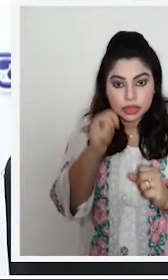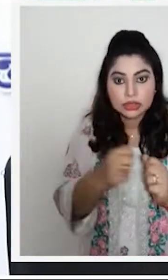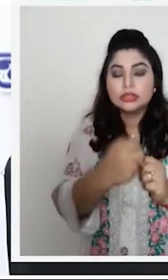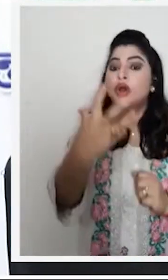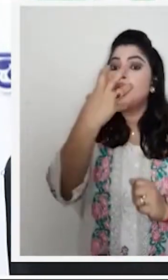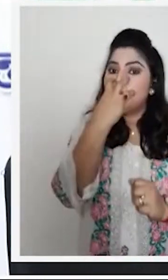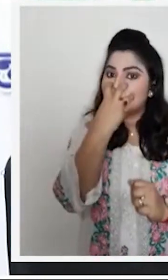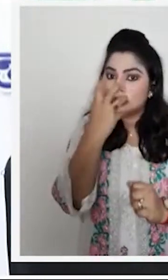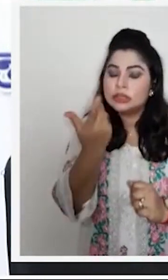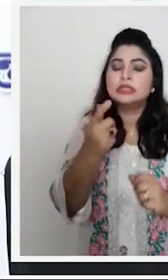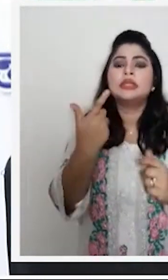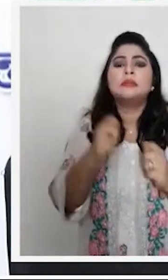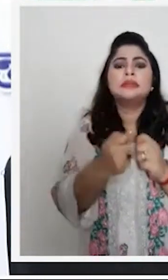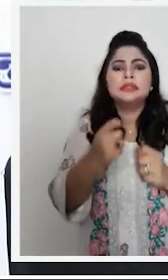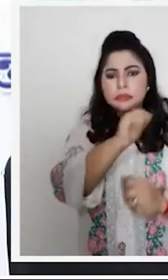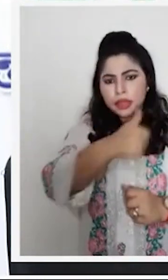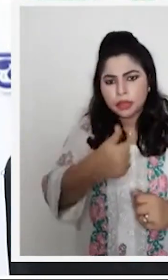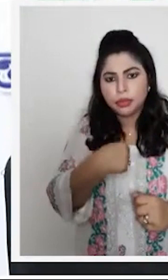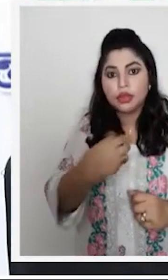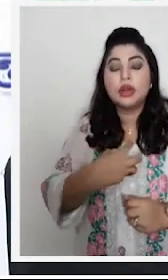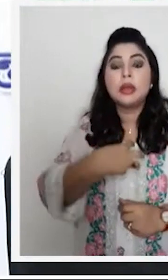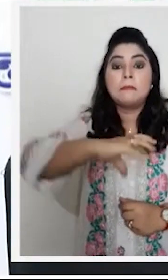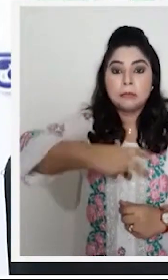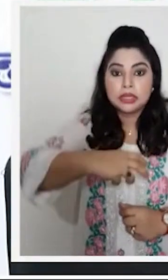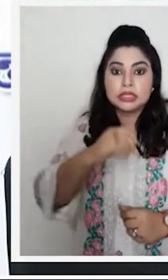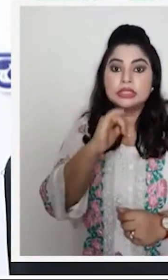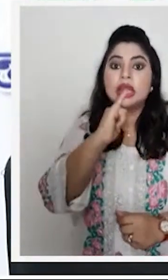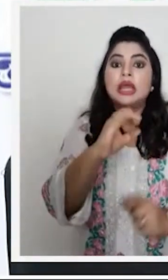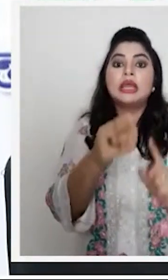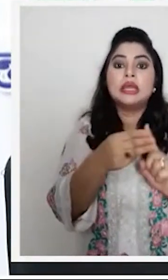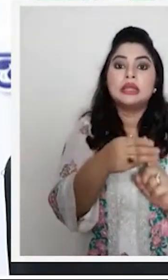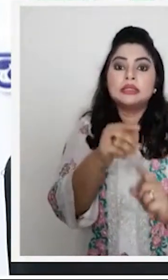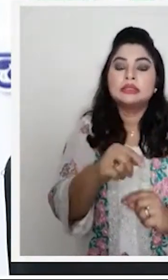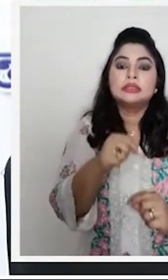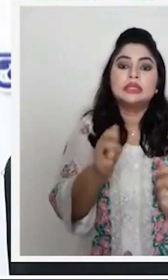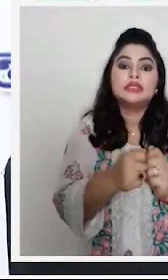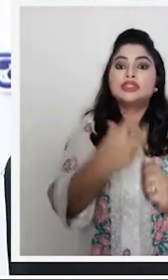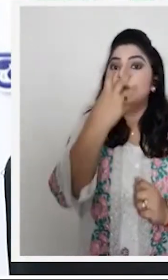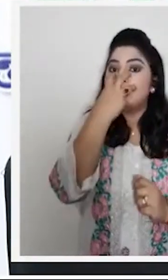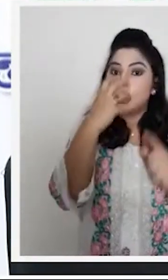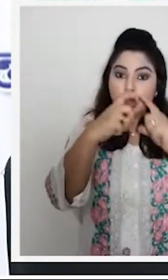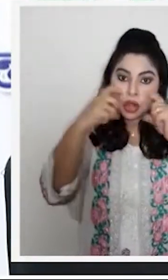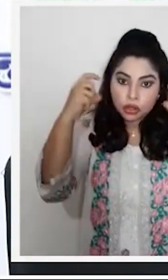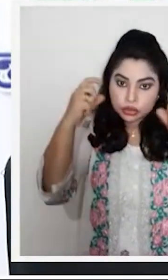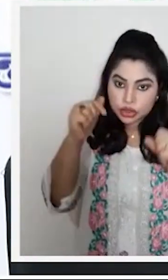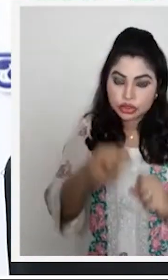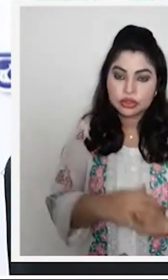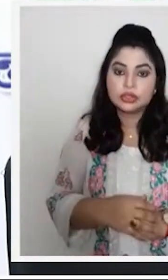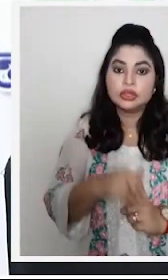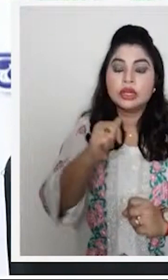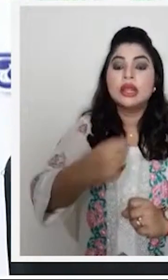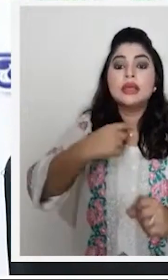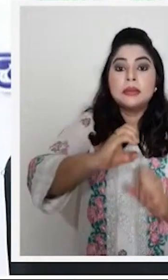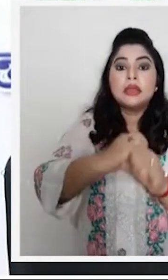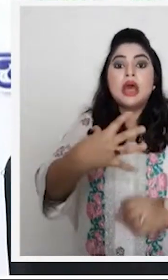জেলা হাসপাতাল পর্যন্ত সকল সরকারি হাসপাতালে সেন্ট্রাল অক্সিজেন লাইন সম্প্রসারণ করা হচ্ছে। হাসপাতালগুলোতে হাই